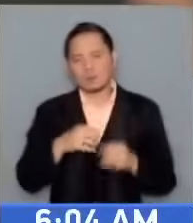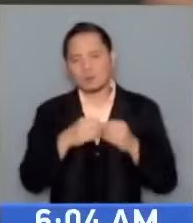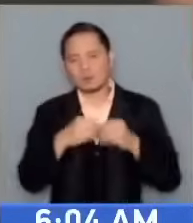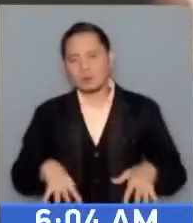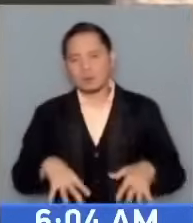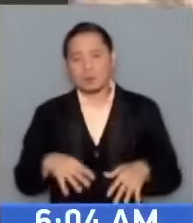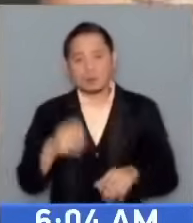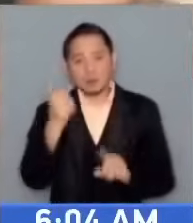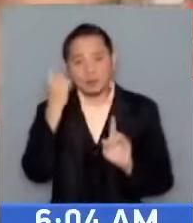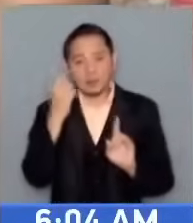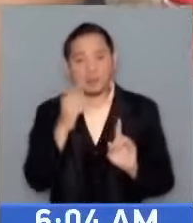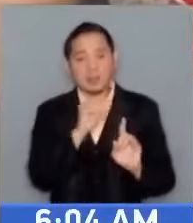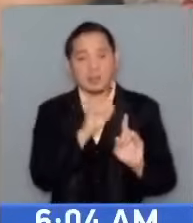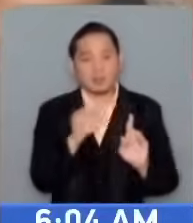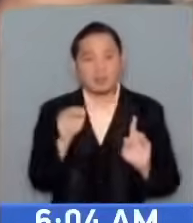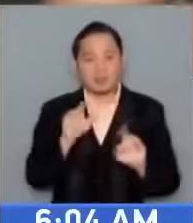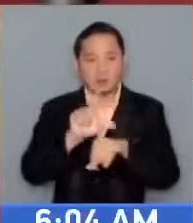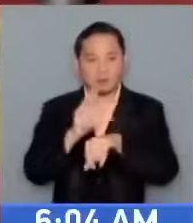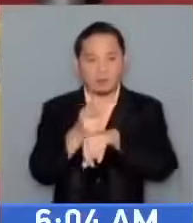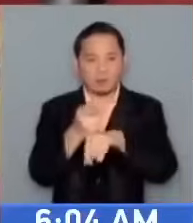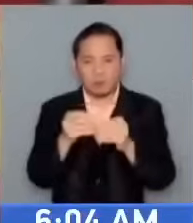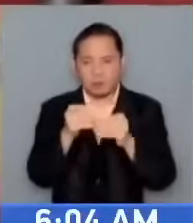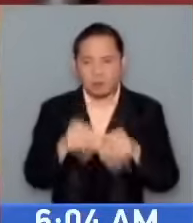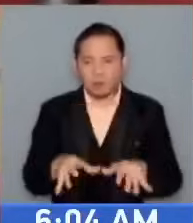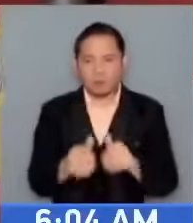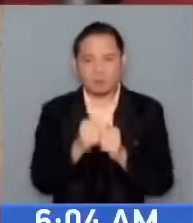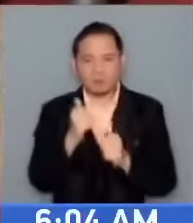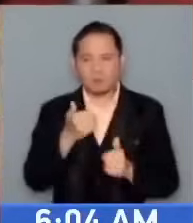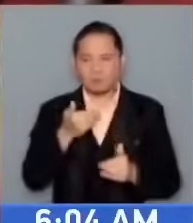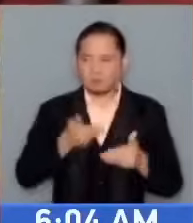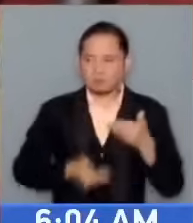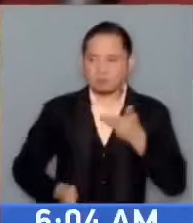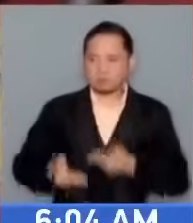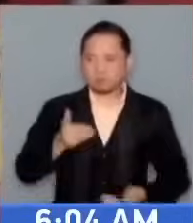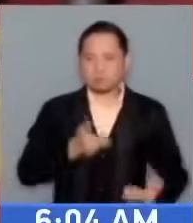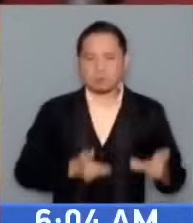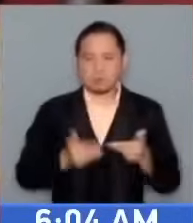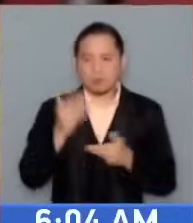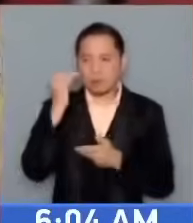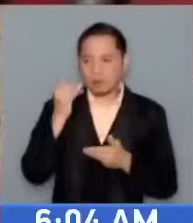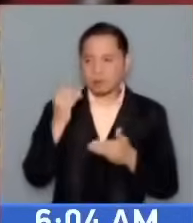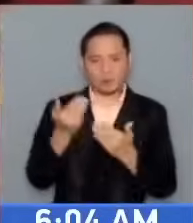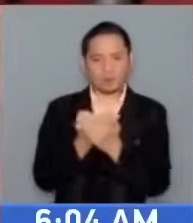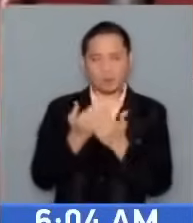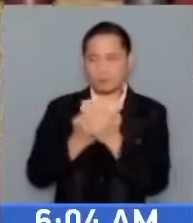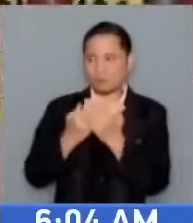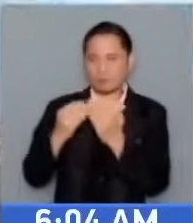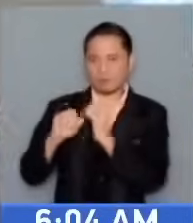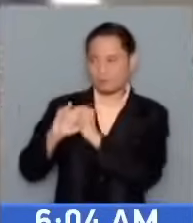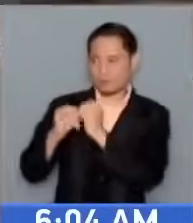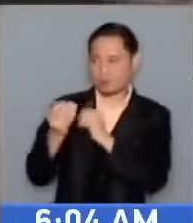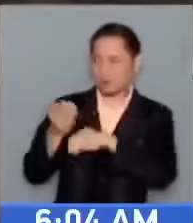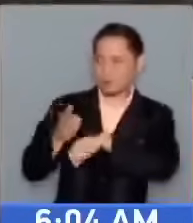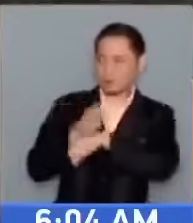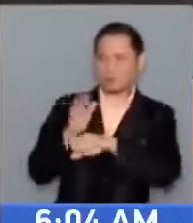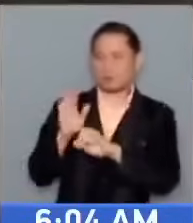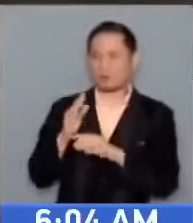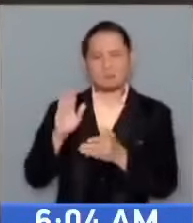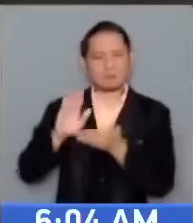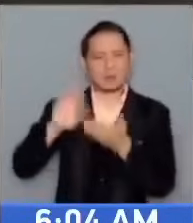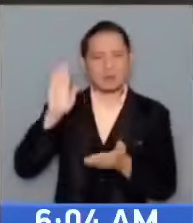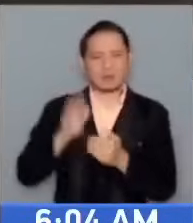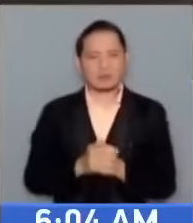ng hanap buhay. Masyado rin daw mahal ang modern jeep. Ang ibang pasahero mas inagahan naman ang biyahe papasok sa trabaho para hindi